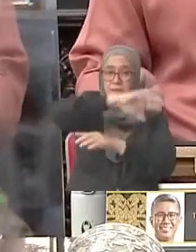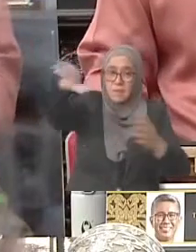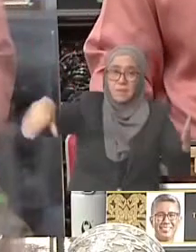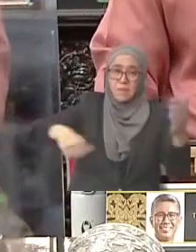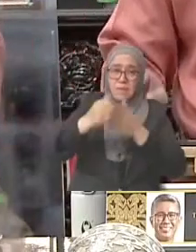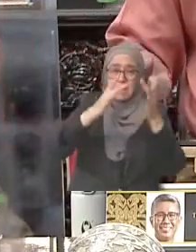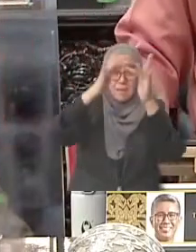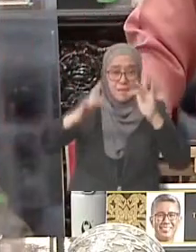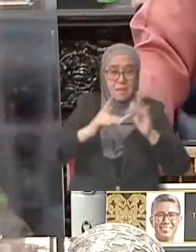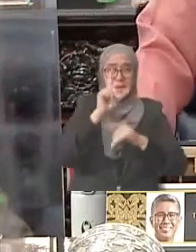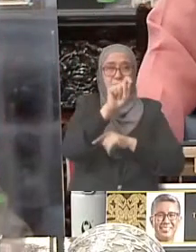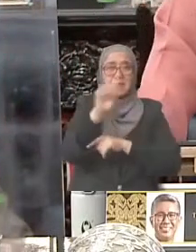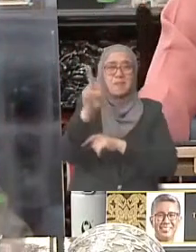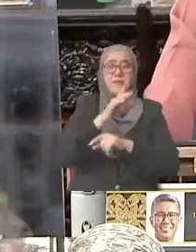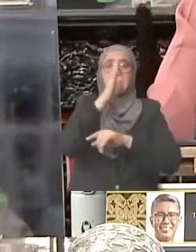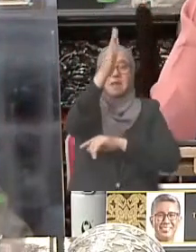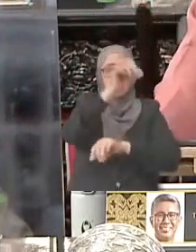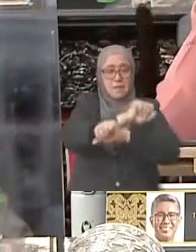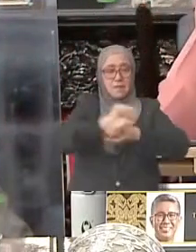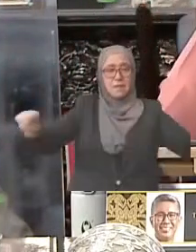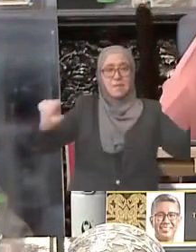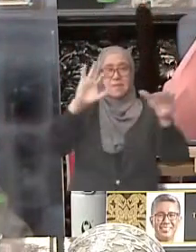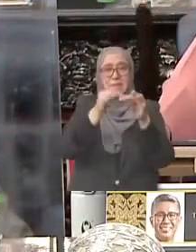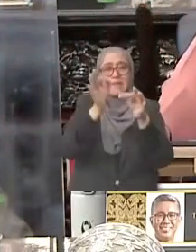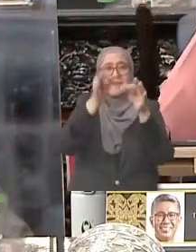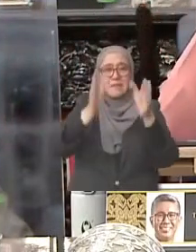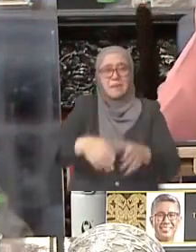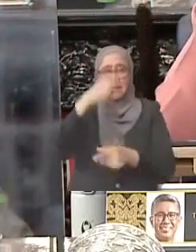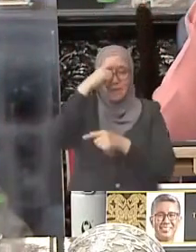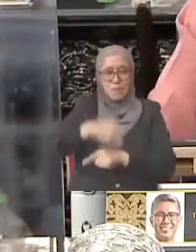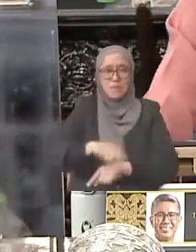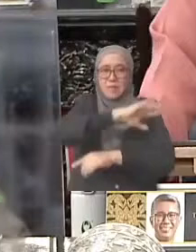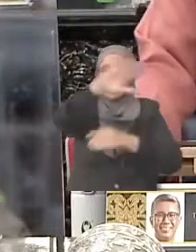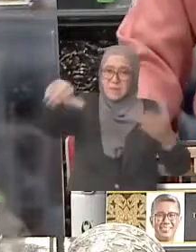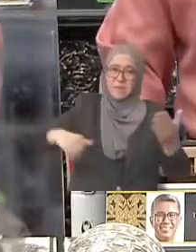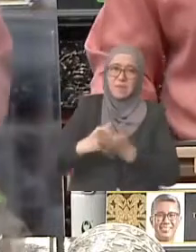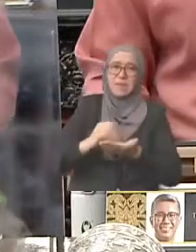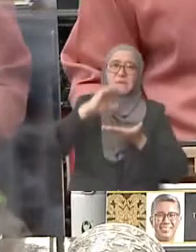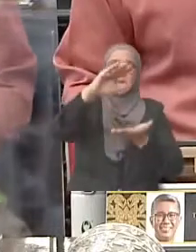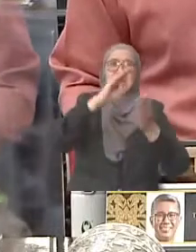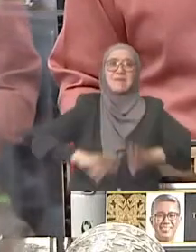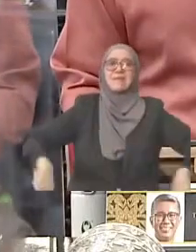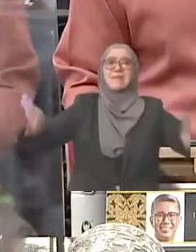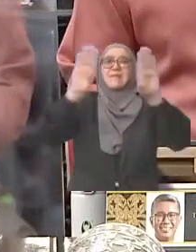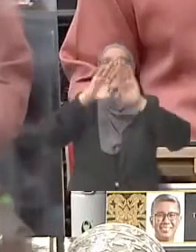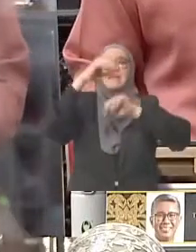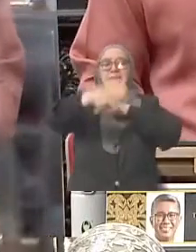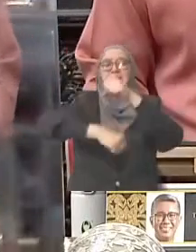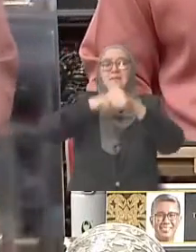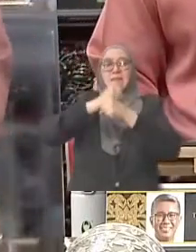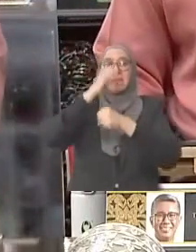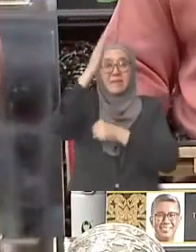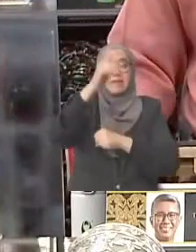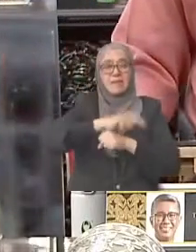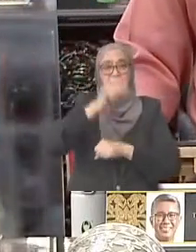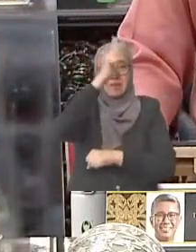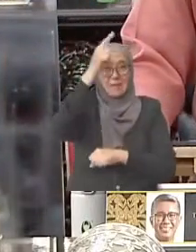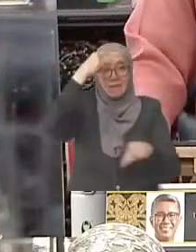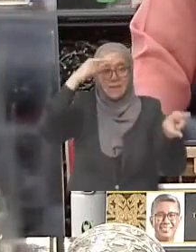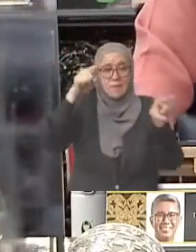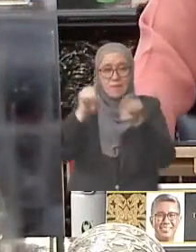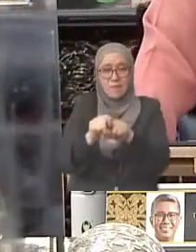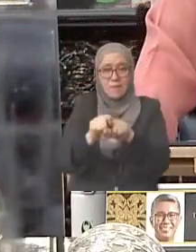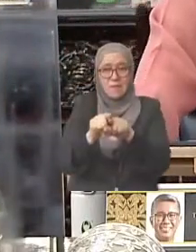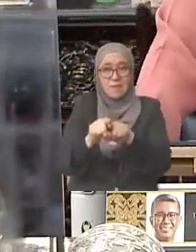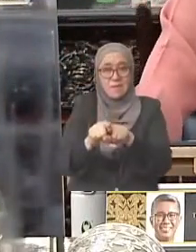swasta akan menyediakan juru bahasa isyarat dalam penyampaian berita mereka bagi tahun hadapan kerajaan bersetuju